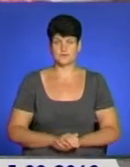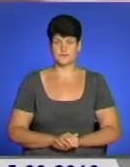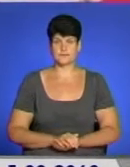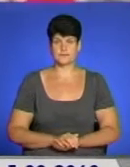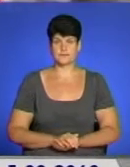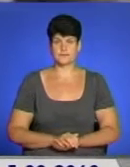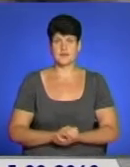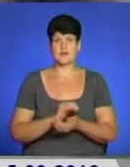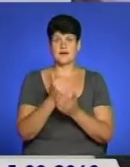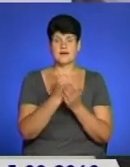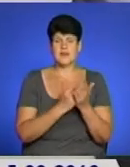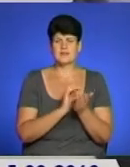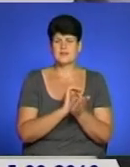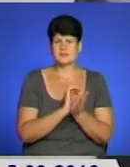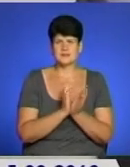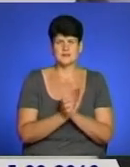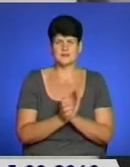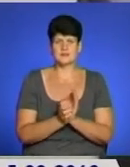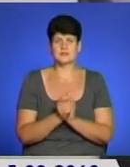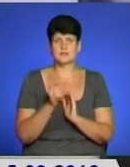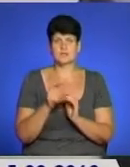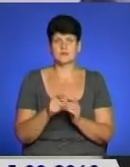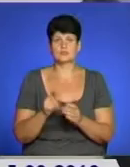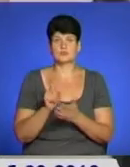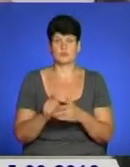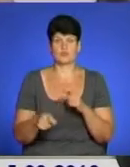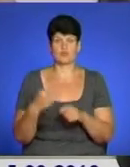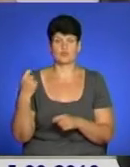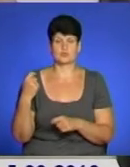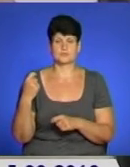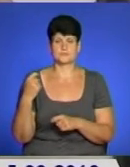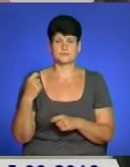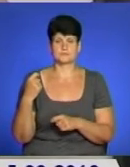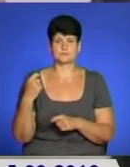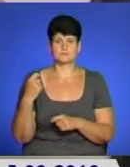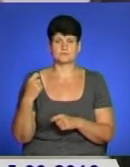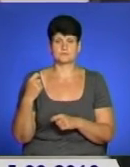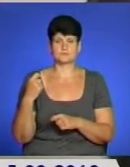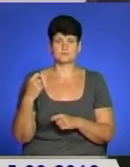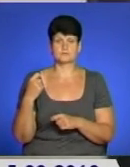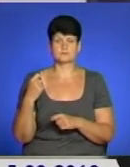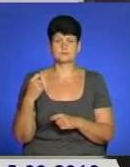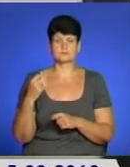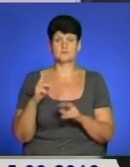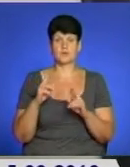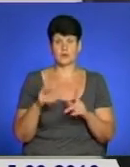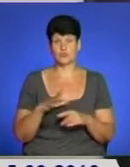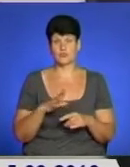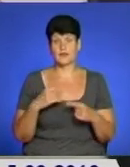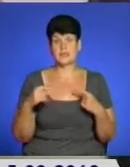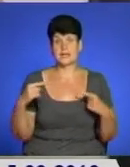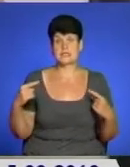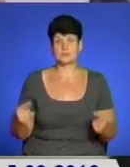Графіки стислі такі, що то мусиш порушити. А ви коли-небудь порушували правила? Та як буває,